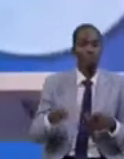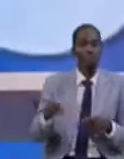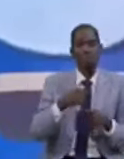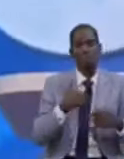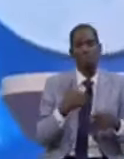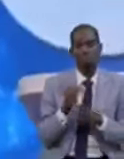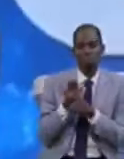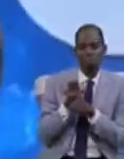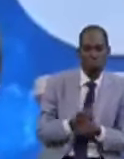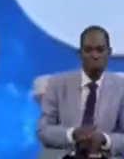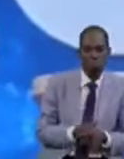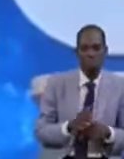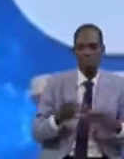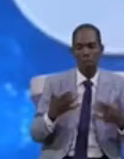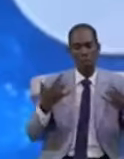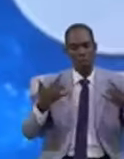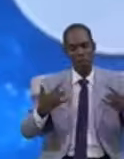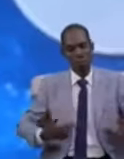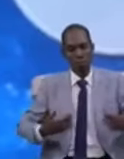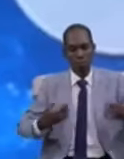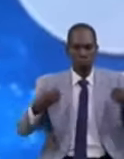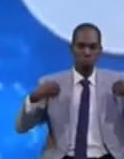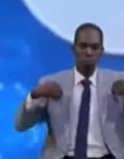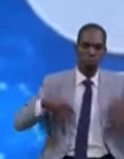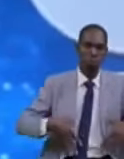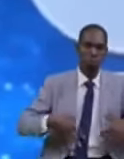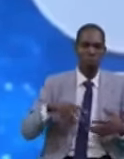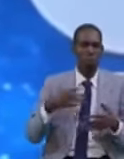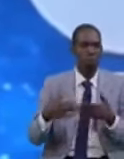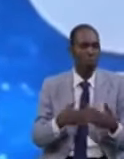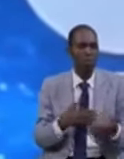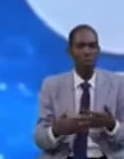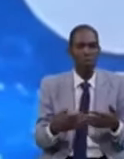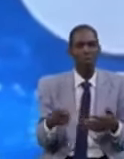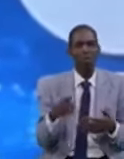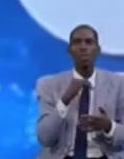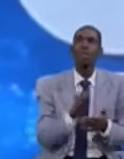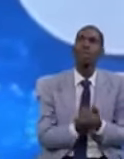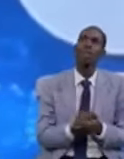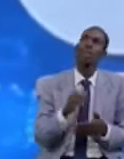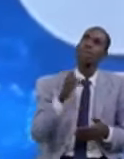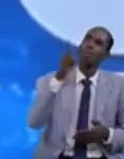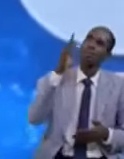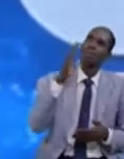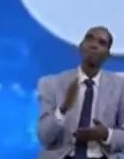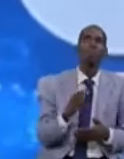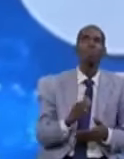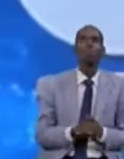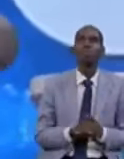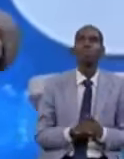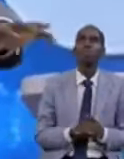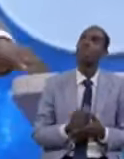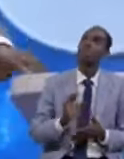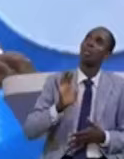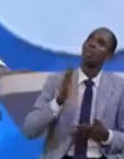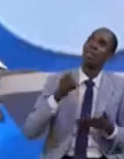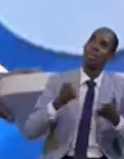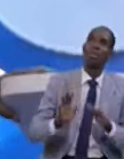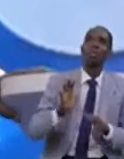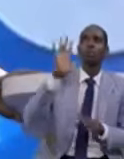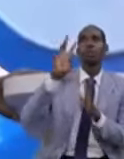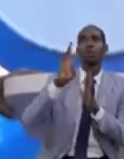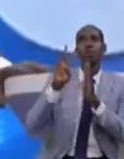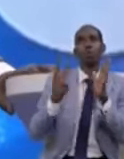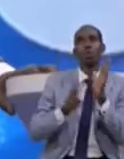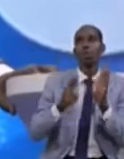la détresse ou quel que soit le problème ils disent oh Dieu oh que ta volonté soit faite est-ce que l'oppression est la